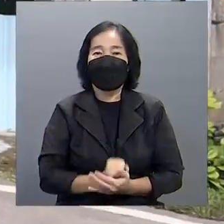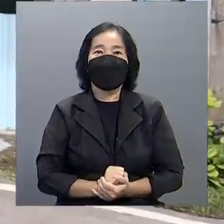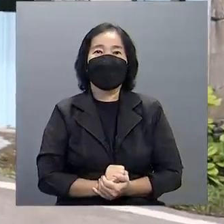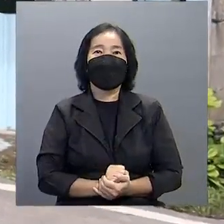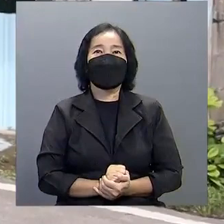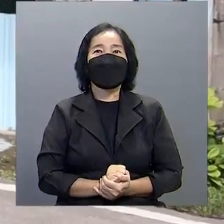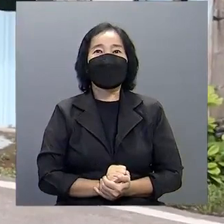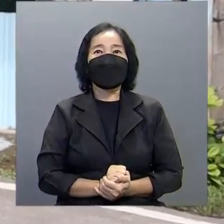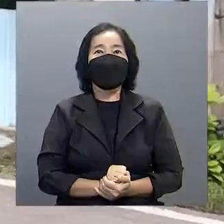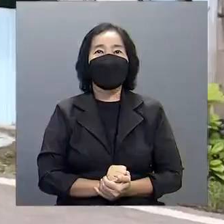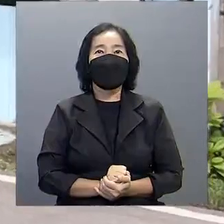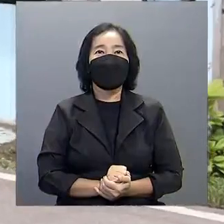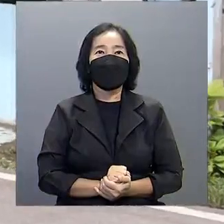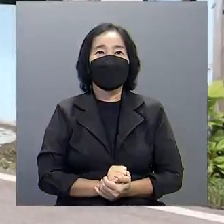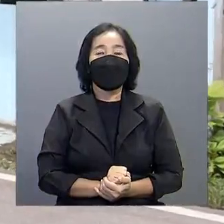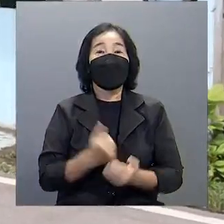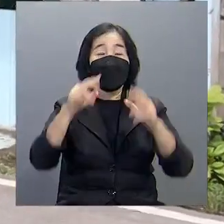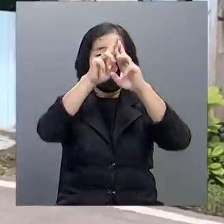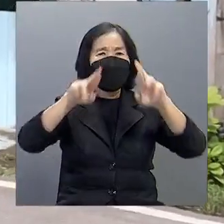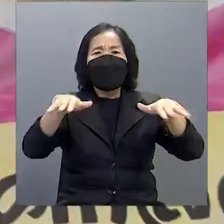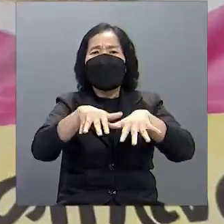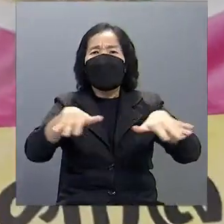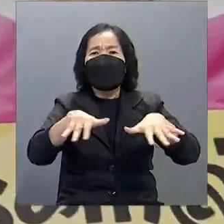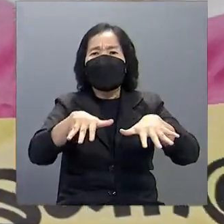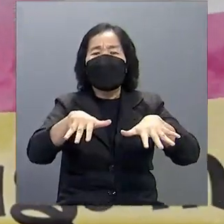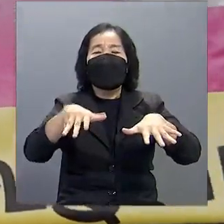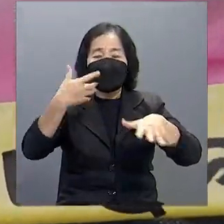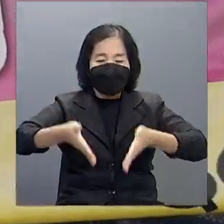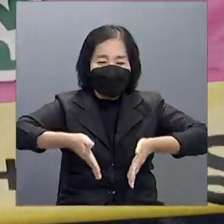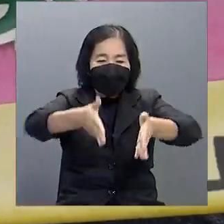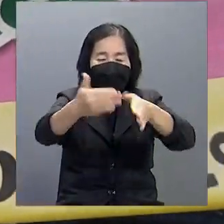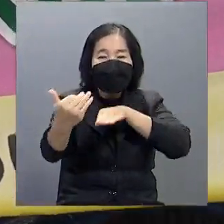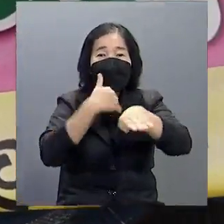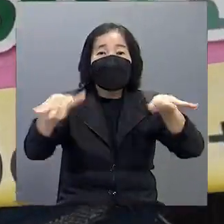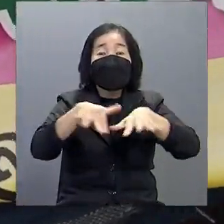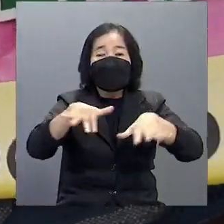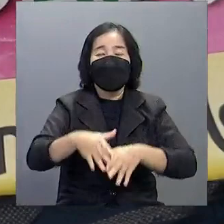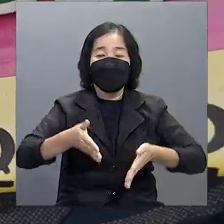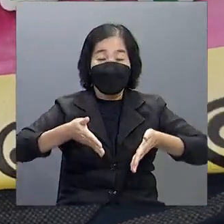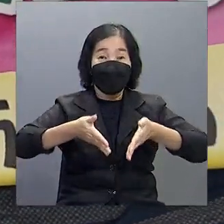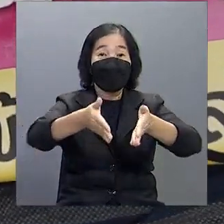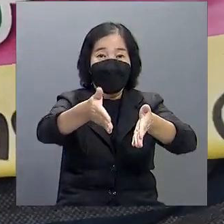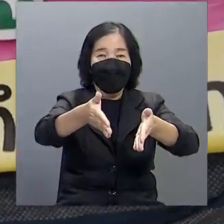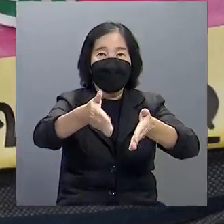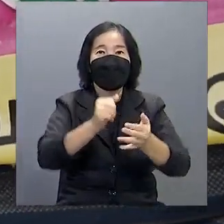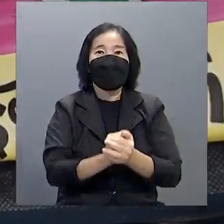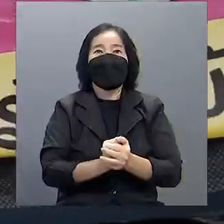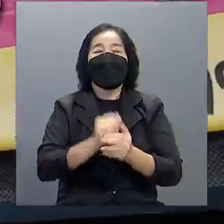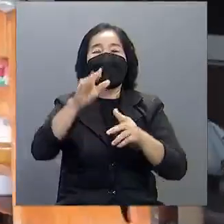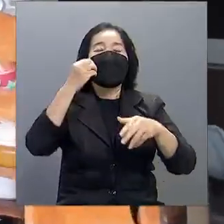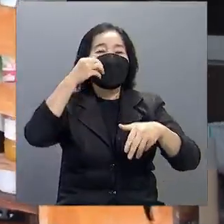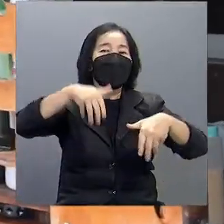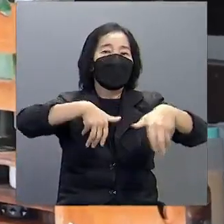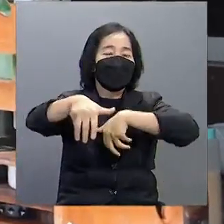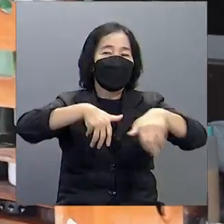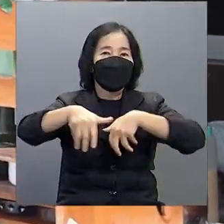บรรยากาศเห็นร้านธรรมดาใช่ไหมคะแต่จริงไม่ธรรมดาค่ะอยู่ถนนซาวบาทค่ะชุมชนบ้านโต้งตำบลฟ้าห้ามอำเภอเ